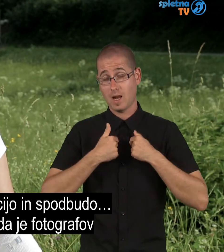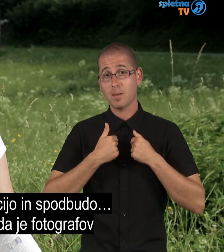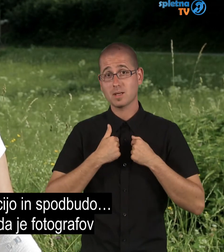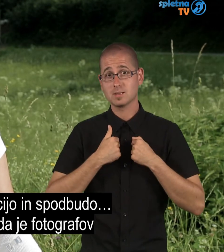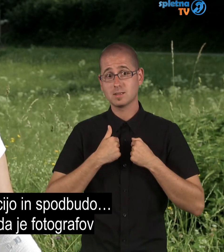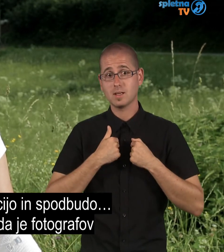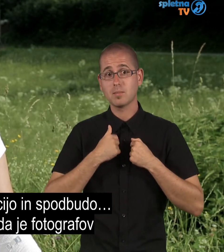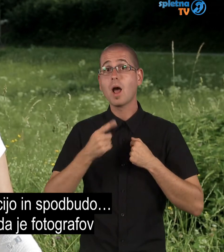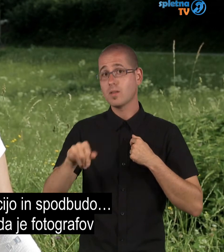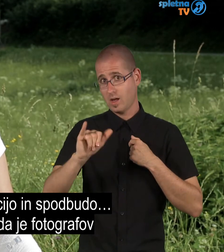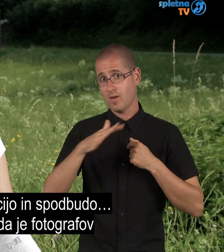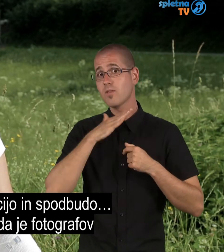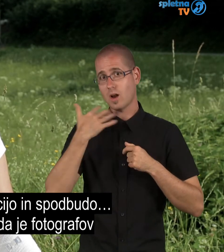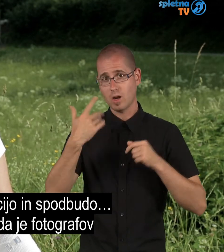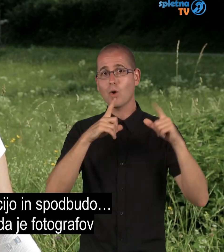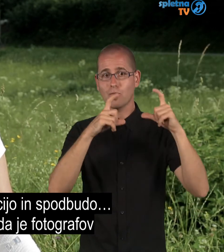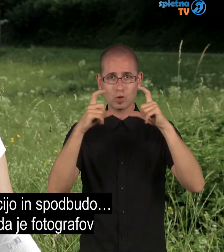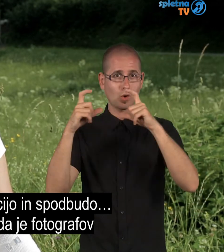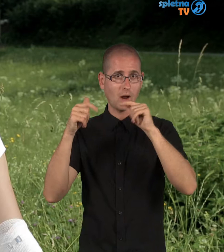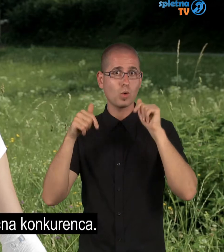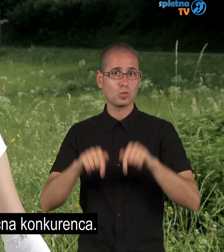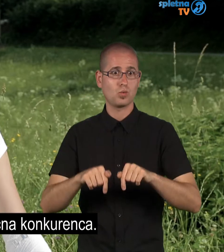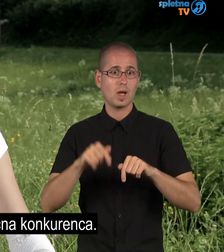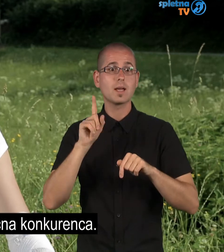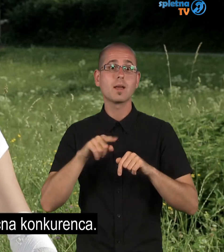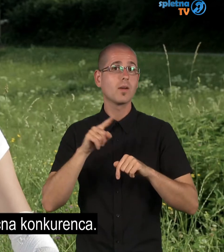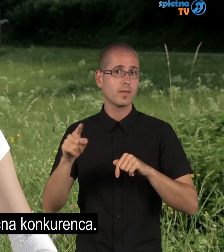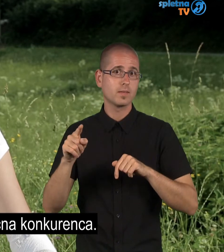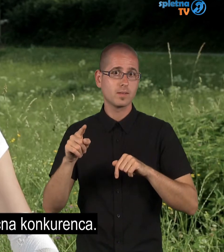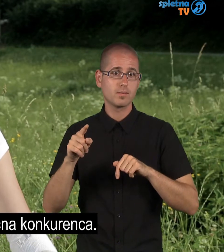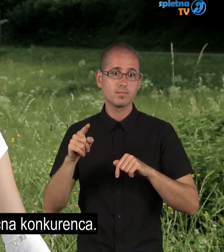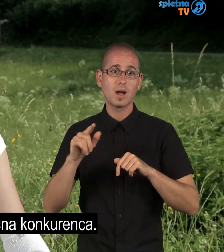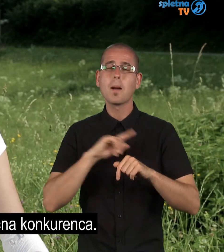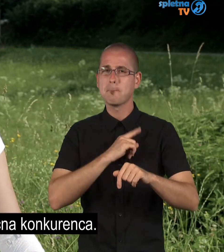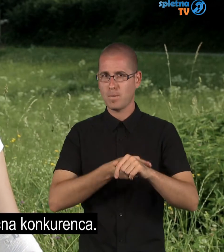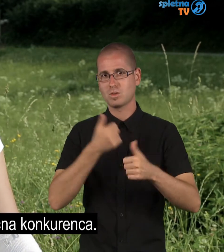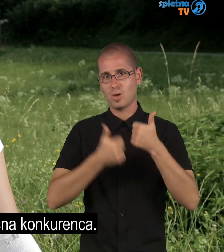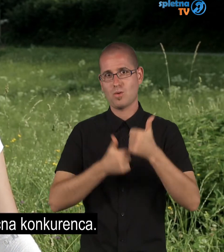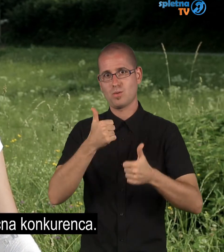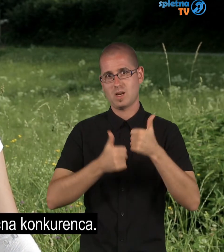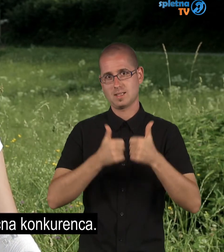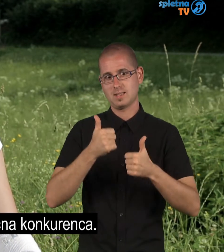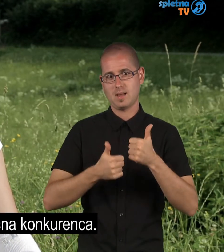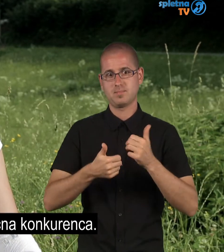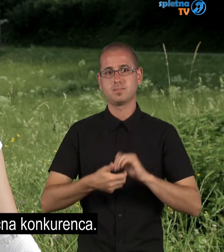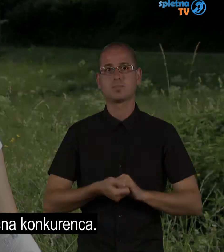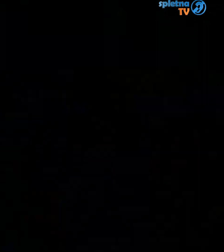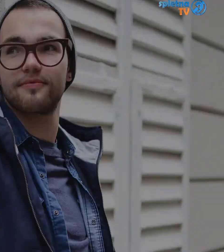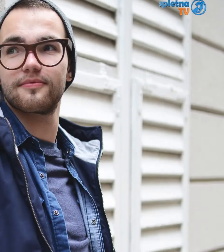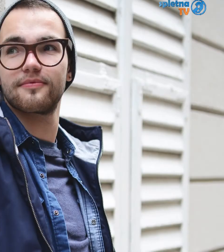Videla pa sem, da jih je veliko fotografov tukaj in ter je močna konkurenca.